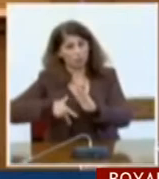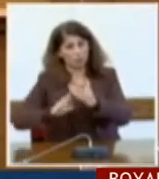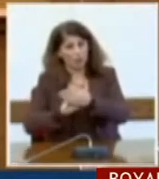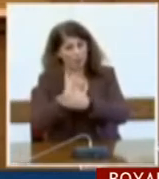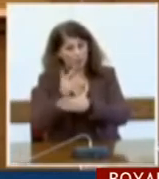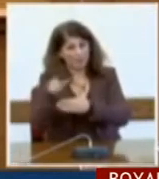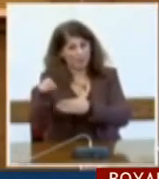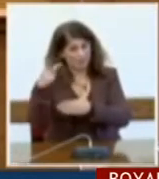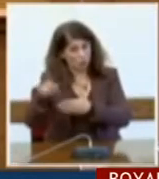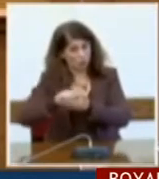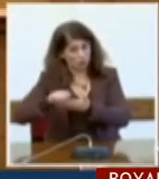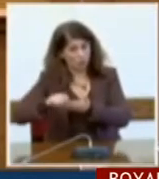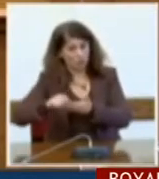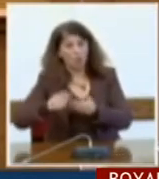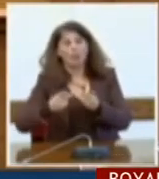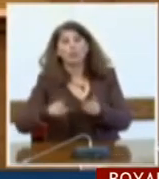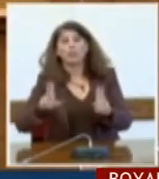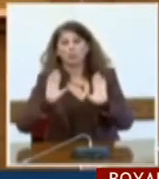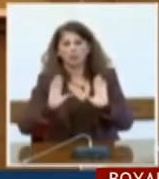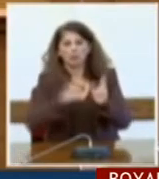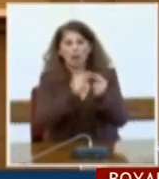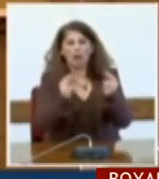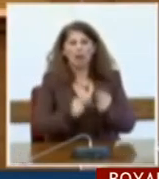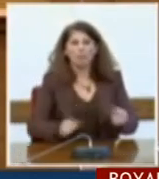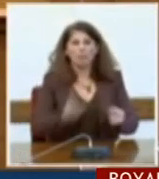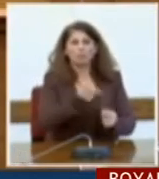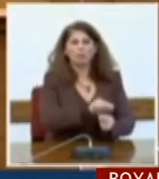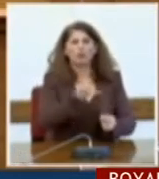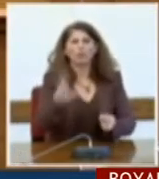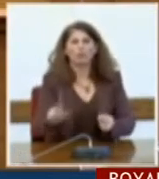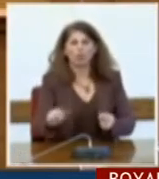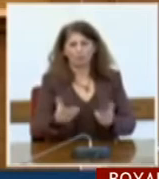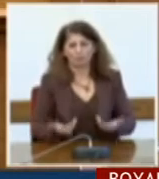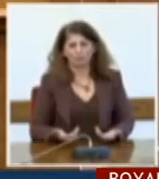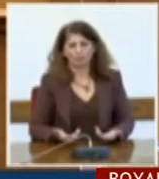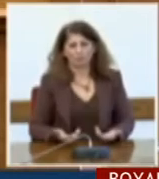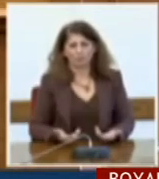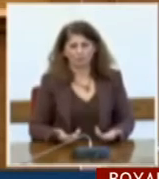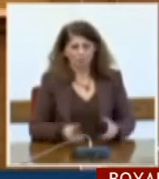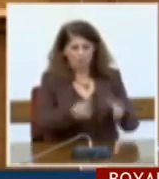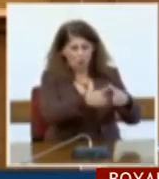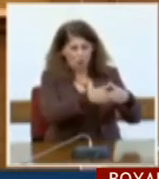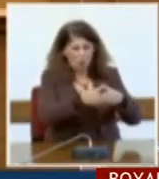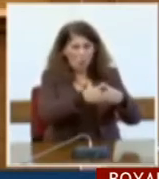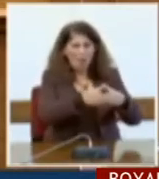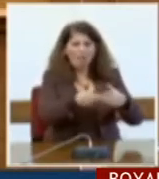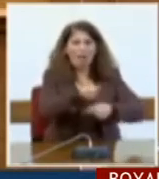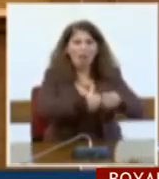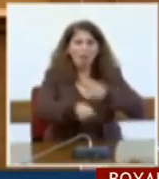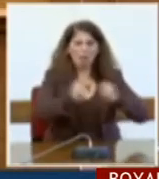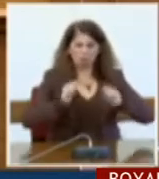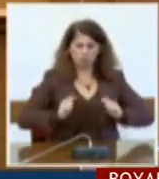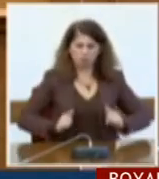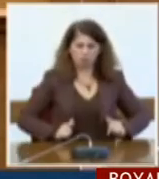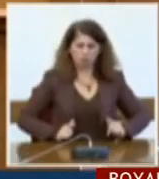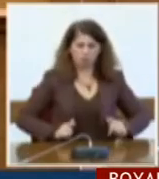δεν τον αφήνουν, το αποτέλεσμα είναι ένα και το αυτό. Τα καρτέλ είναι ανεξέλεγκτα και οι